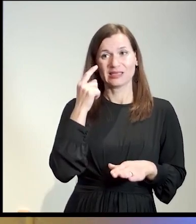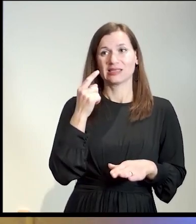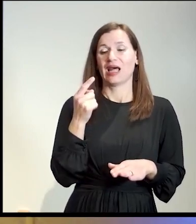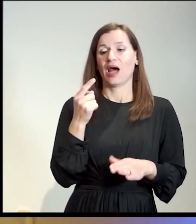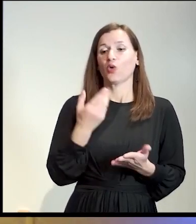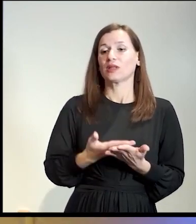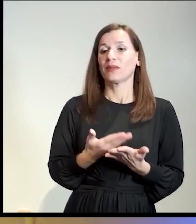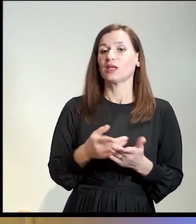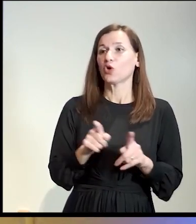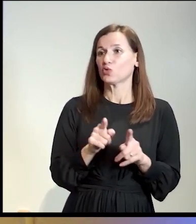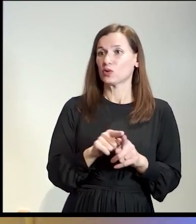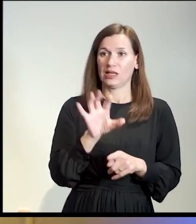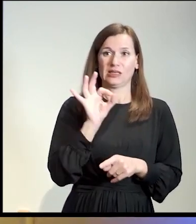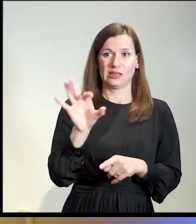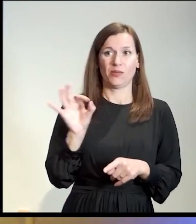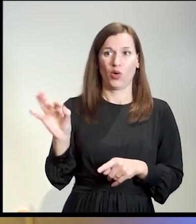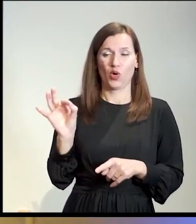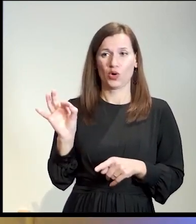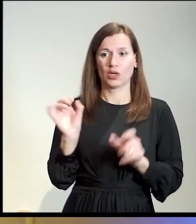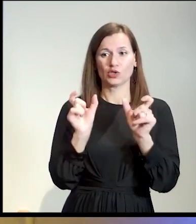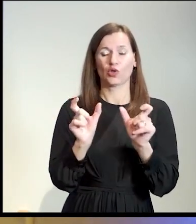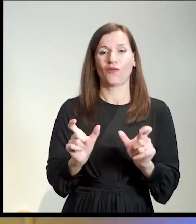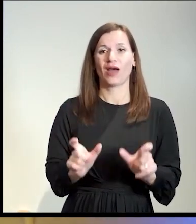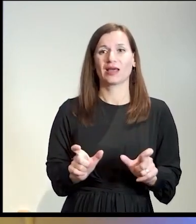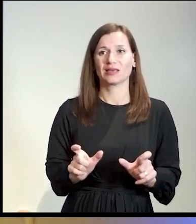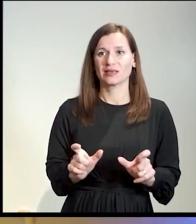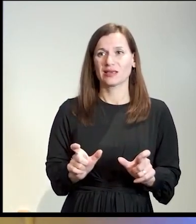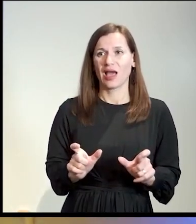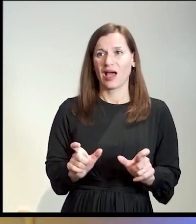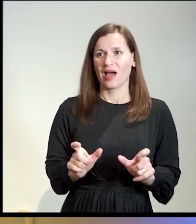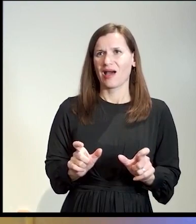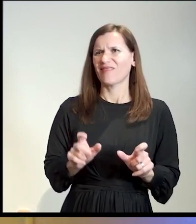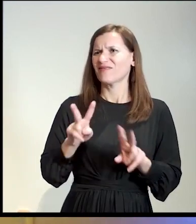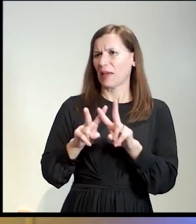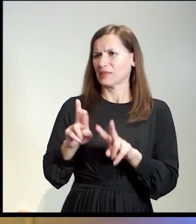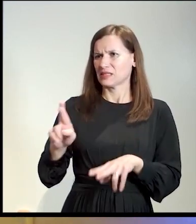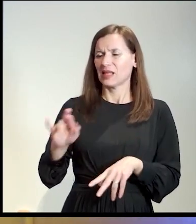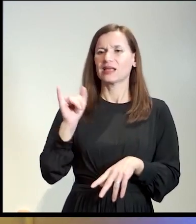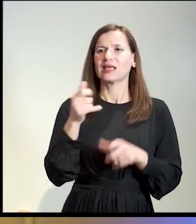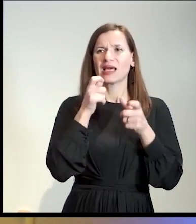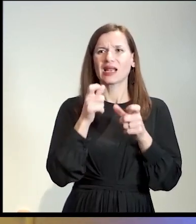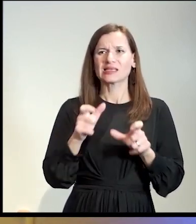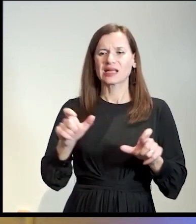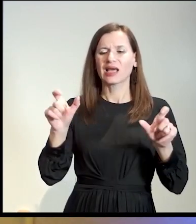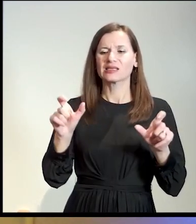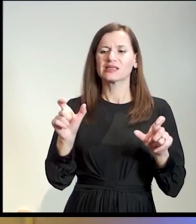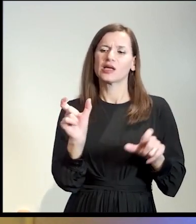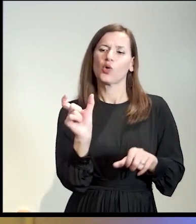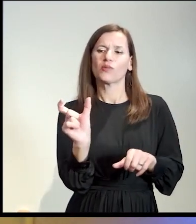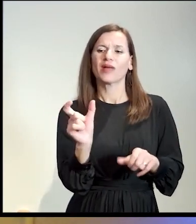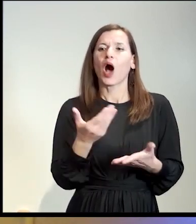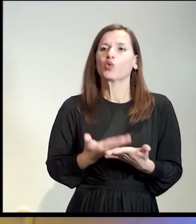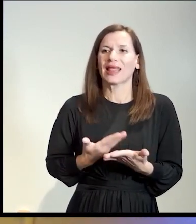izbor slovarja Merriam-Webster, ki je za besedo leta razglasil pridevnik authentic, torej